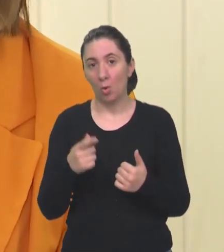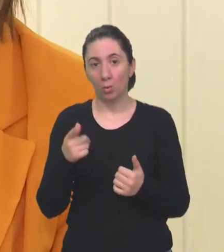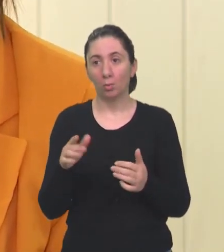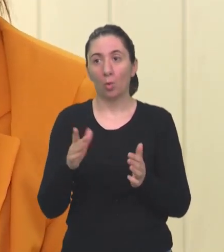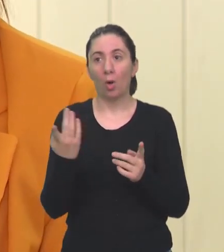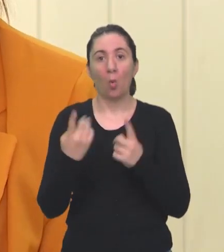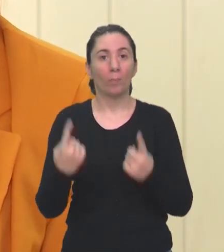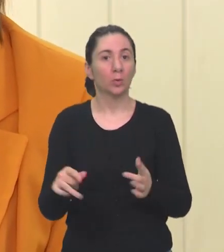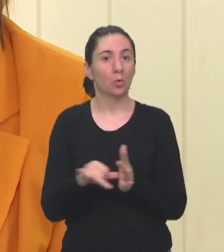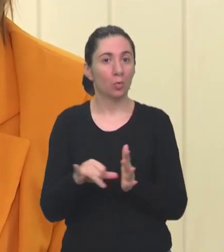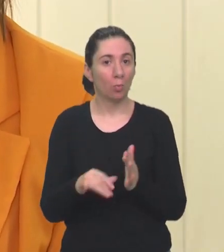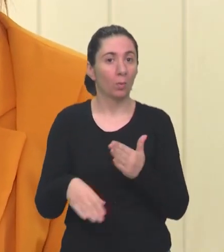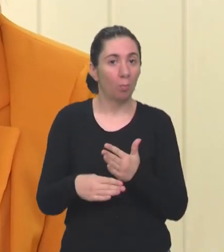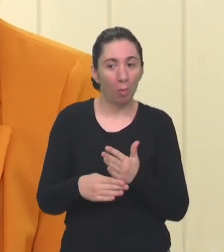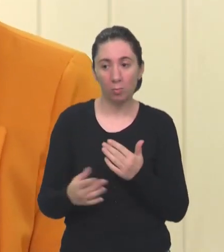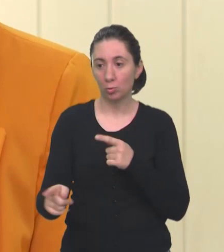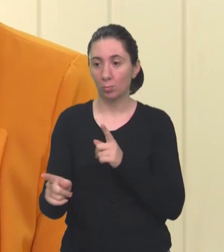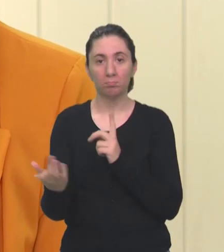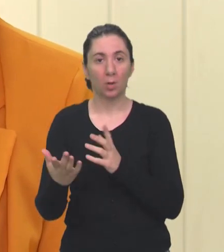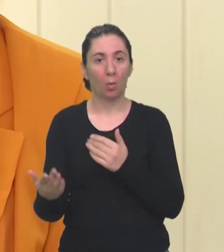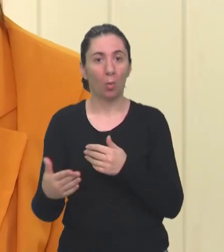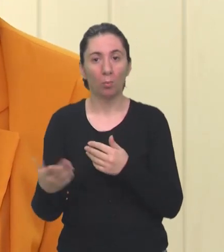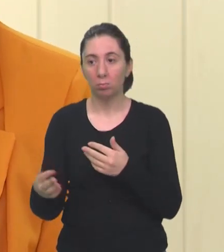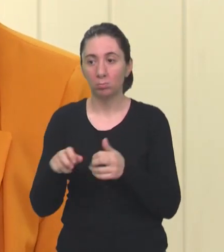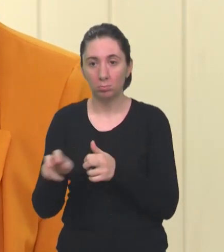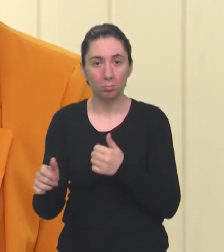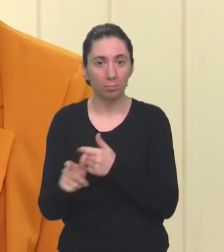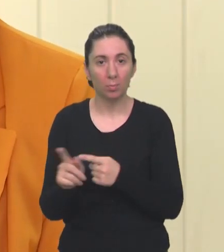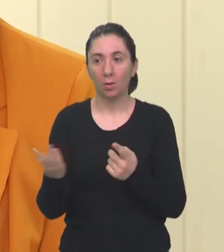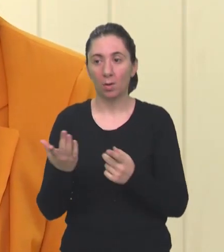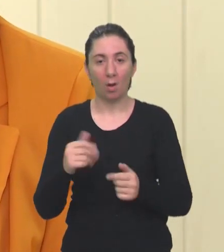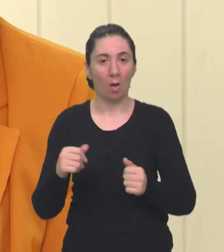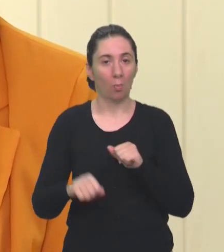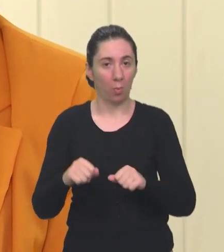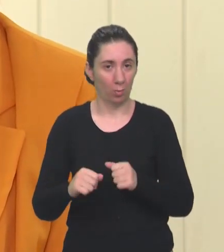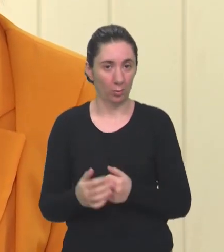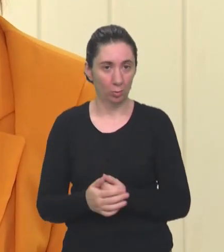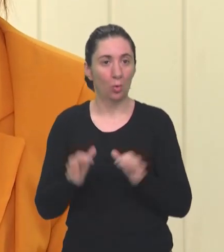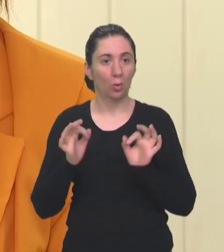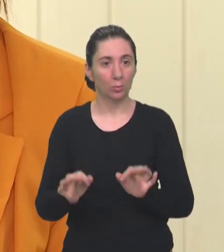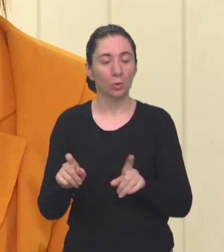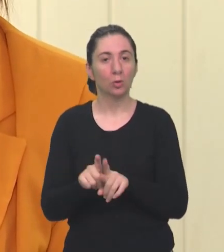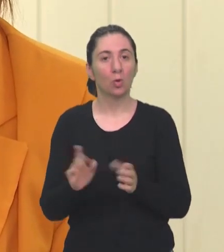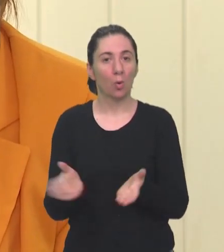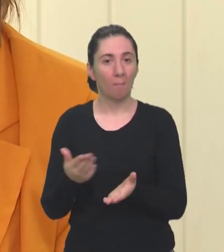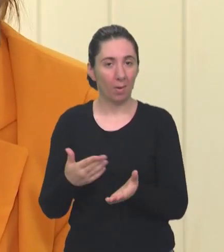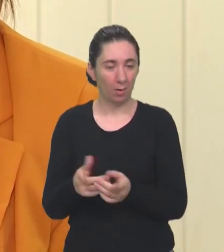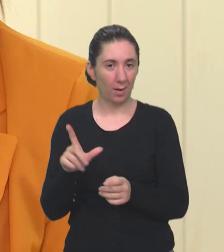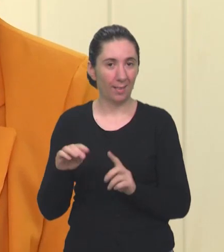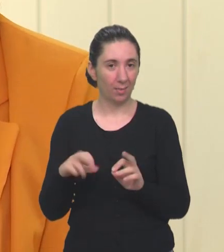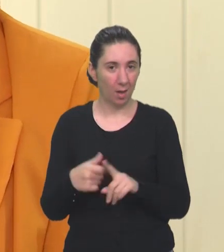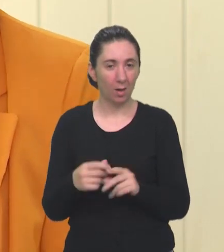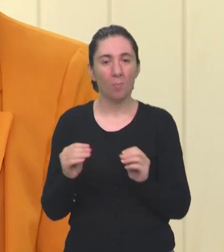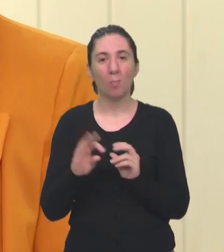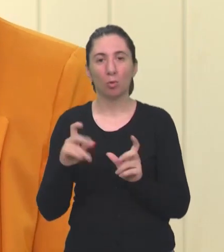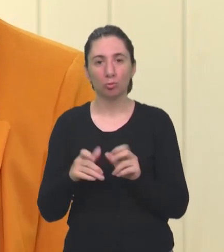stvari normalno da se pomogne, da se priđe i da se reagira na taj način. Osigurali smo i promotivne materijale, odnosno